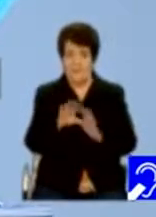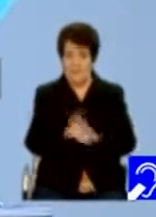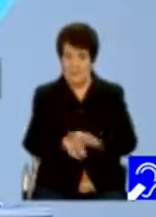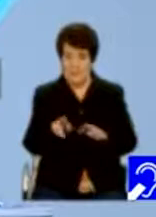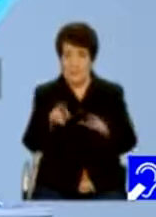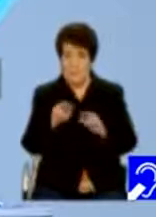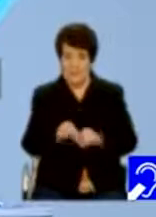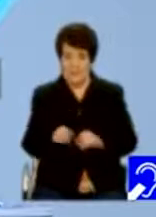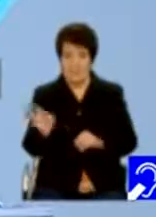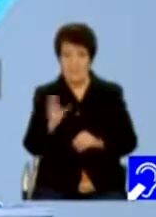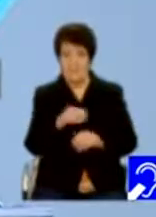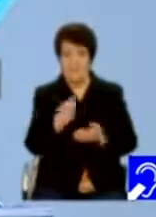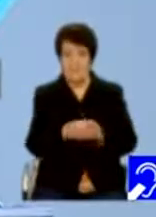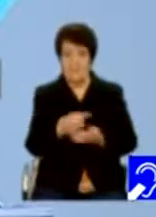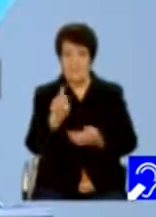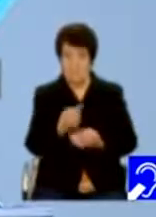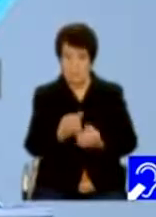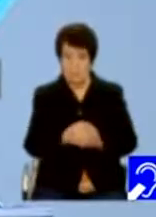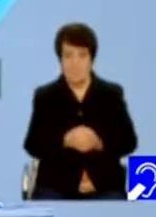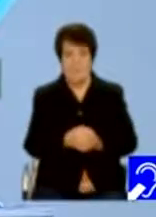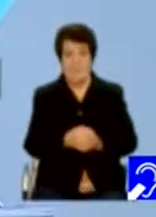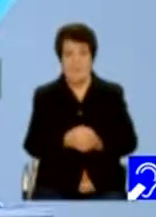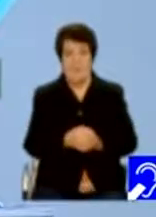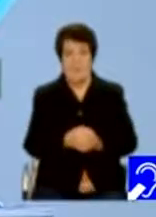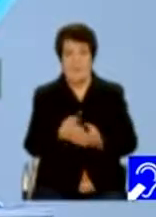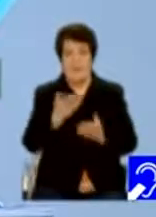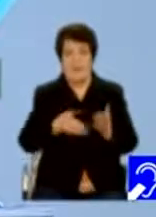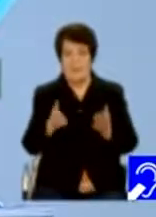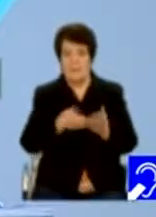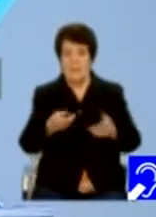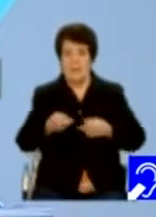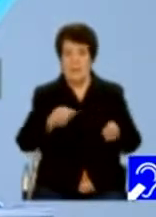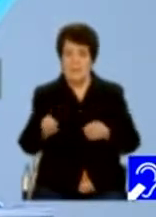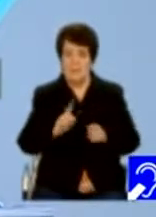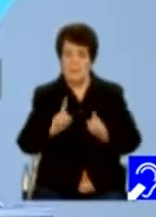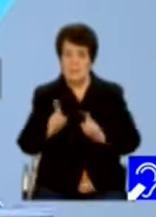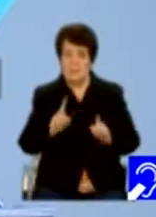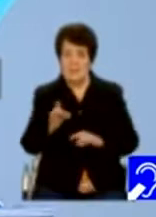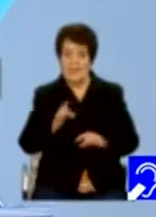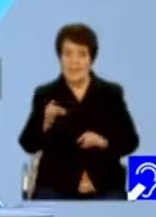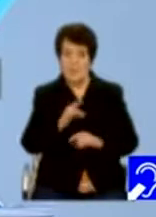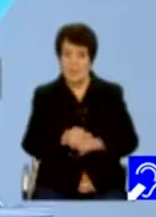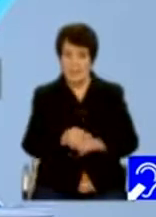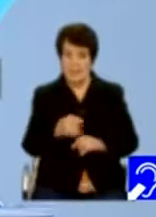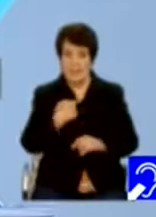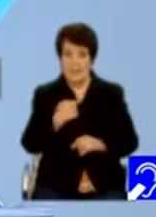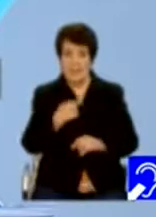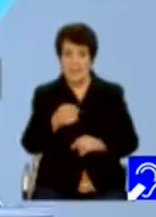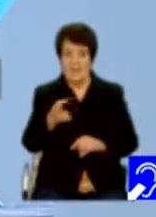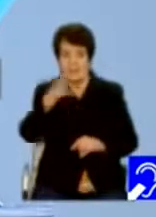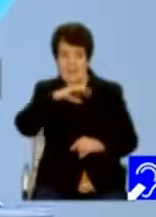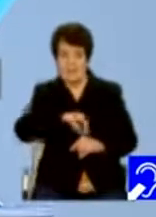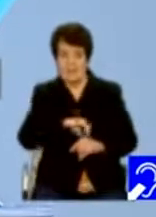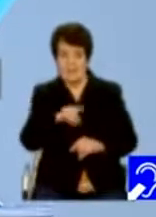Și avem și acoperire financiară. Unu, lichidăm administrațiile Consiliului Raionale, care ne mănâncă din bugetul de